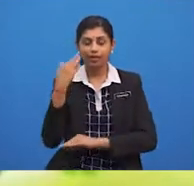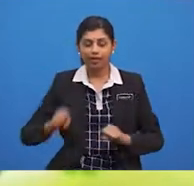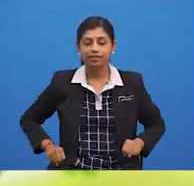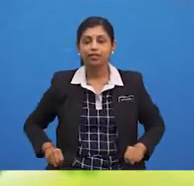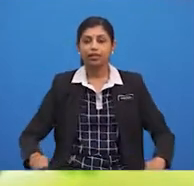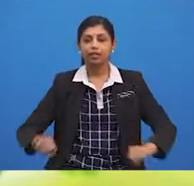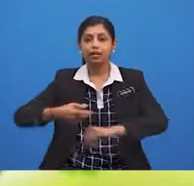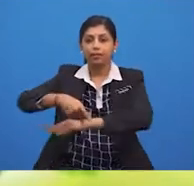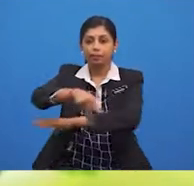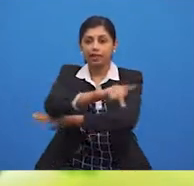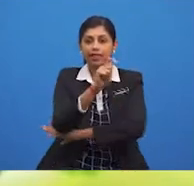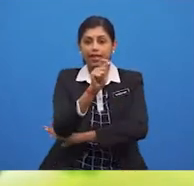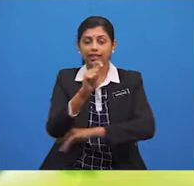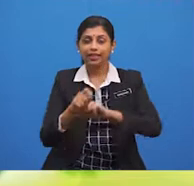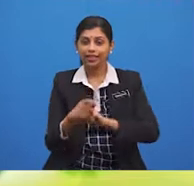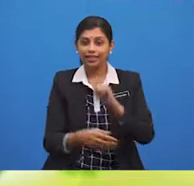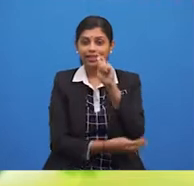timur.